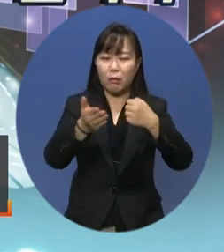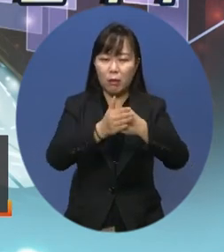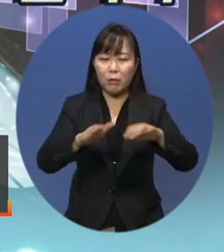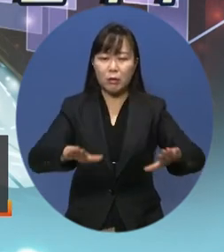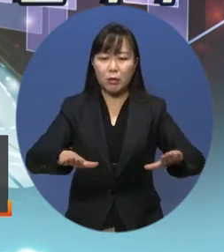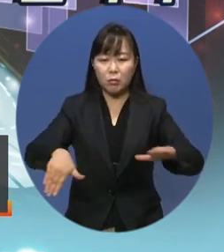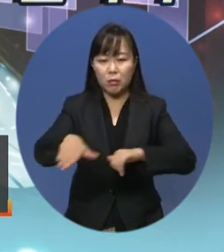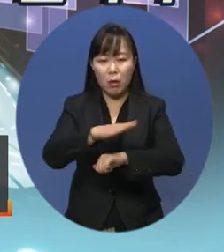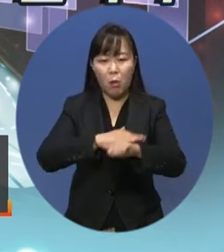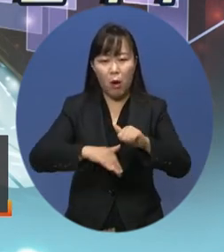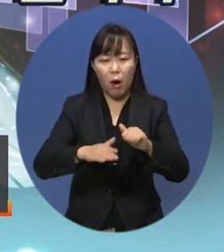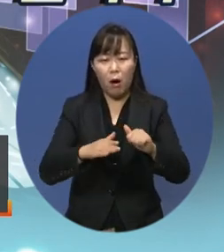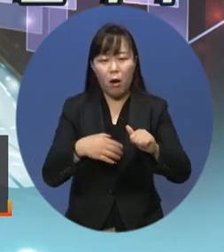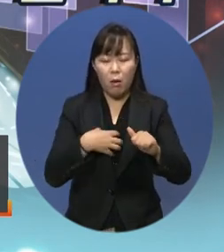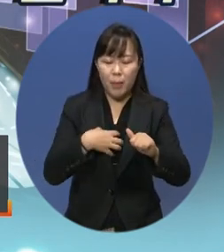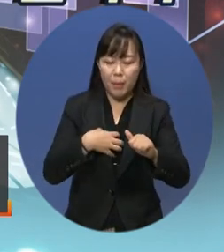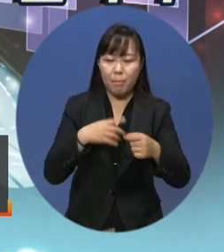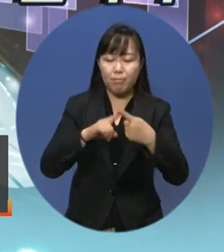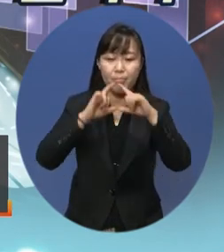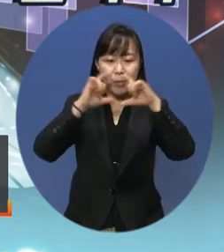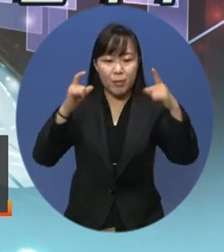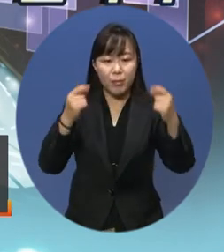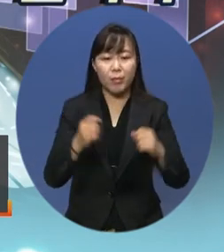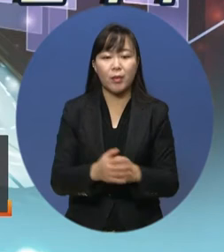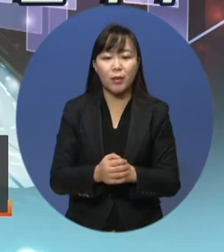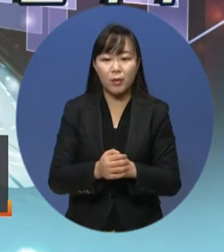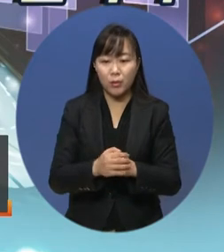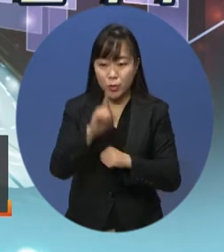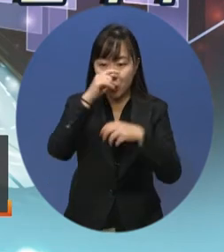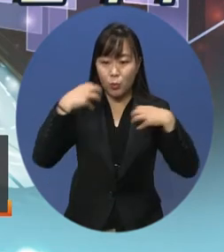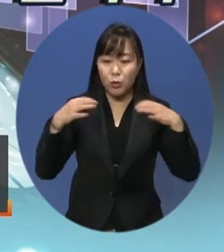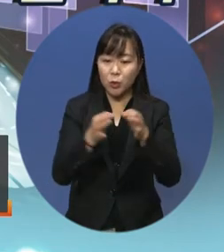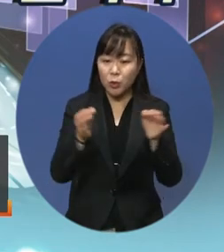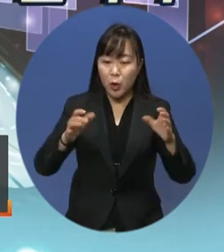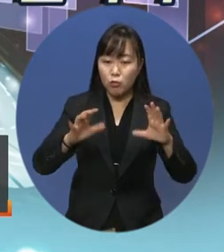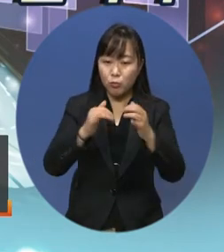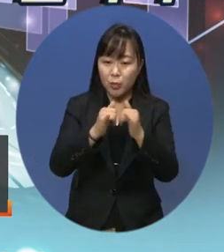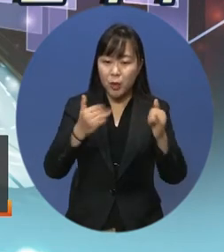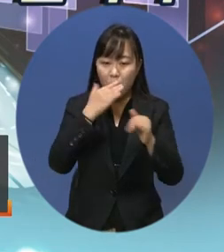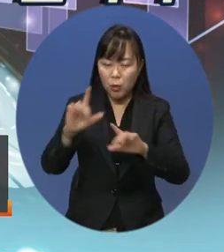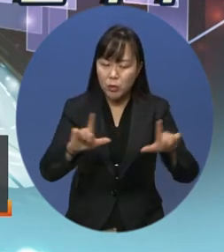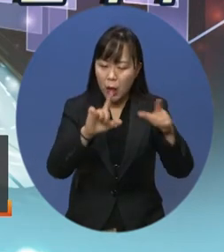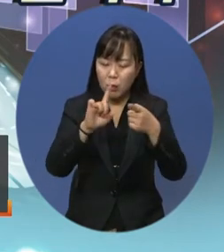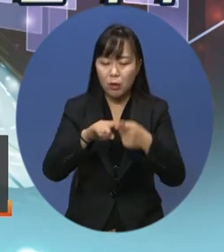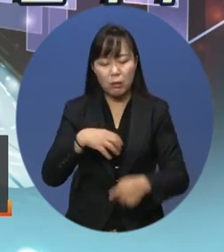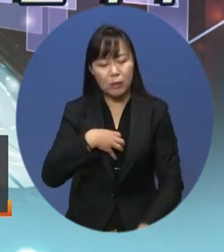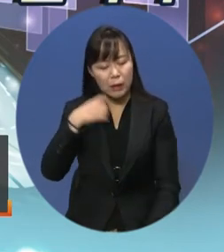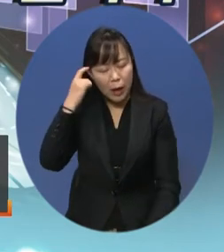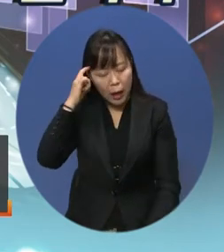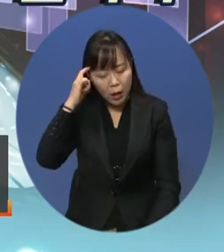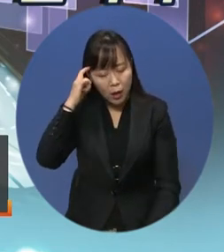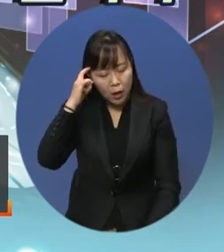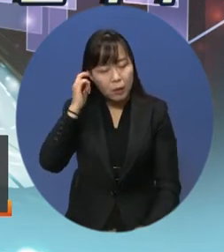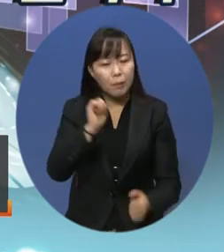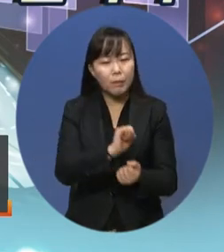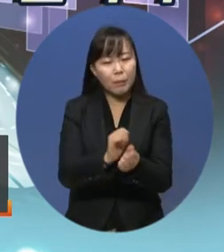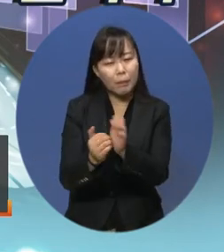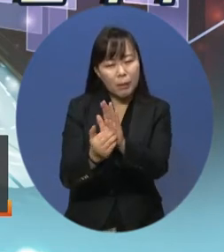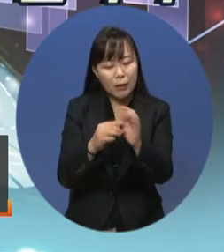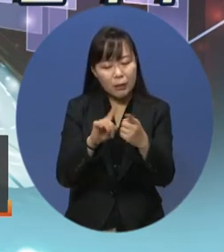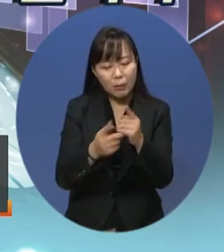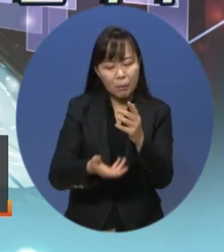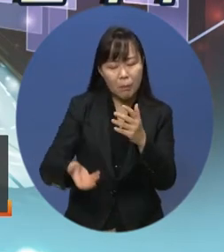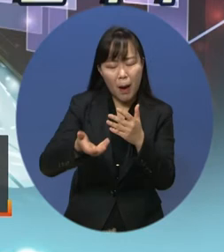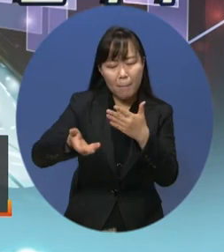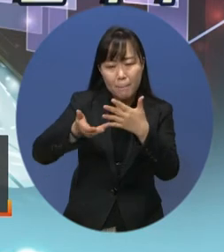비상조치를 발령한 것입니다. 정부는 그동안 국민들의 생계를 염려해 방역단계